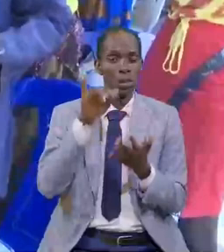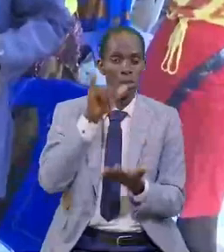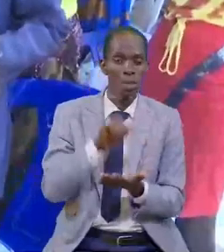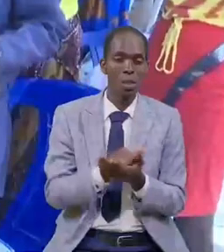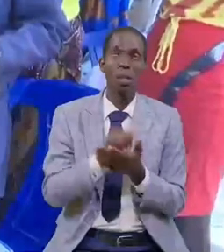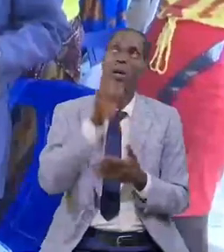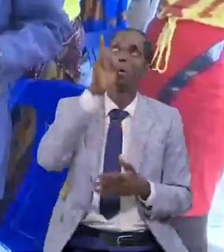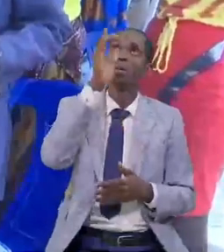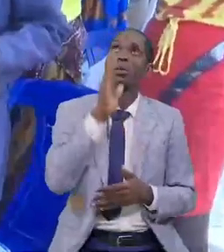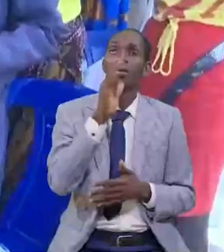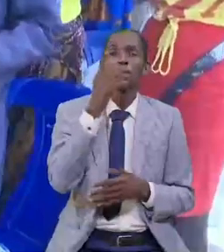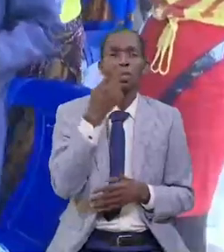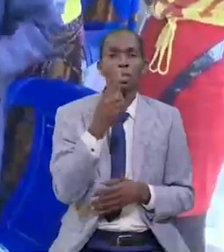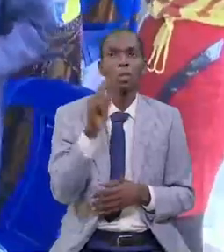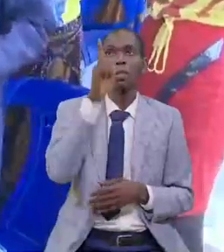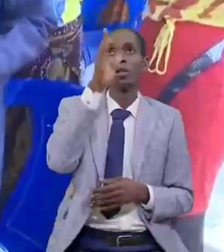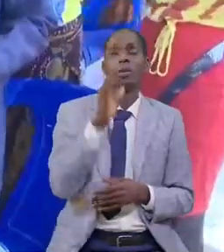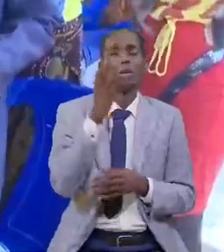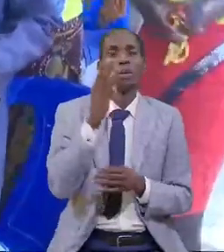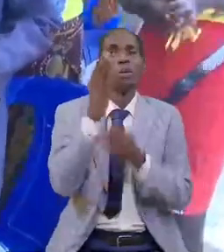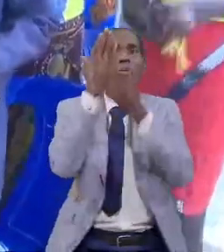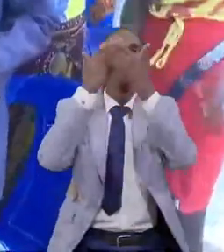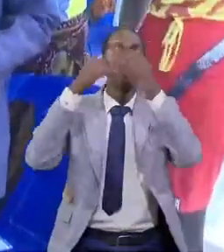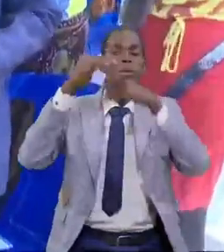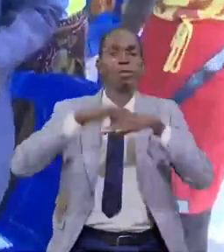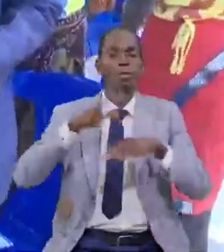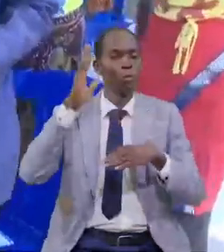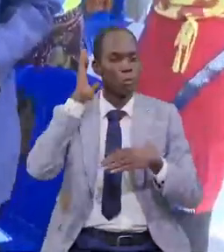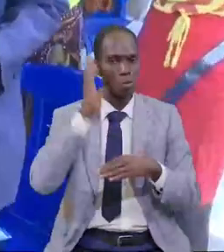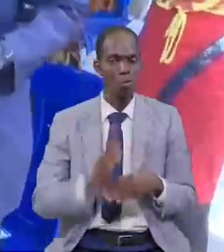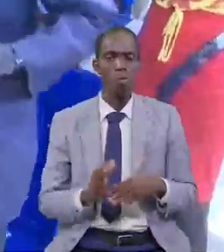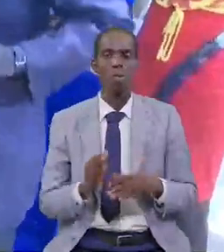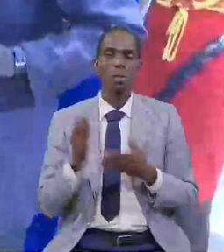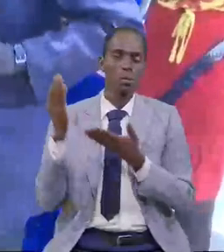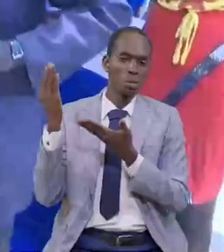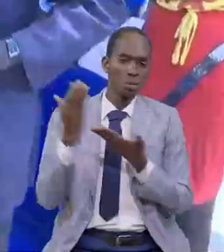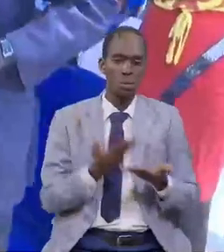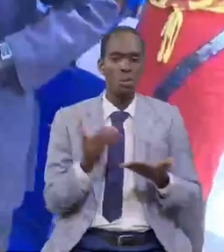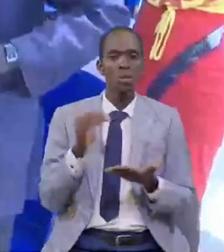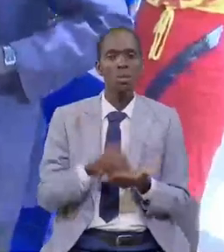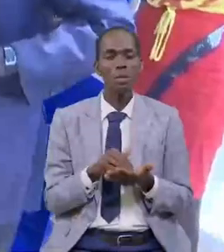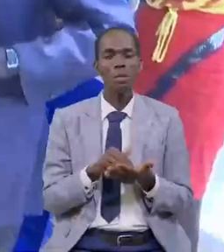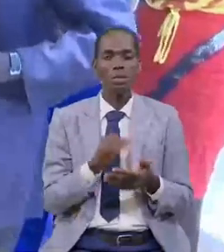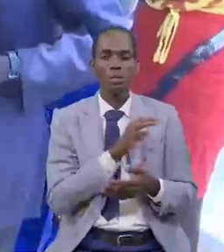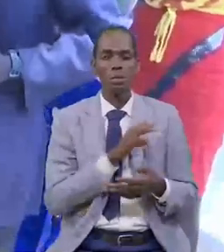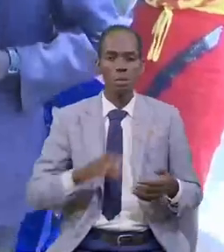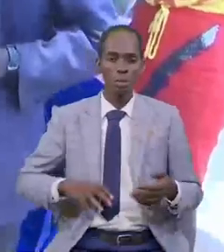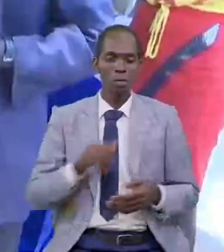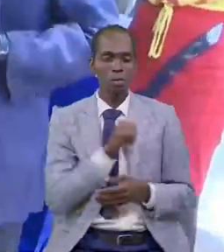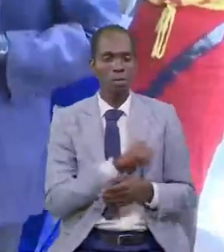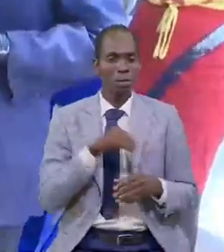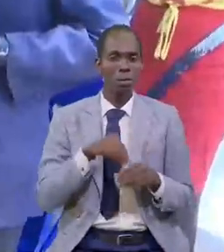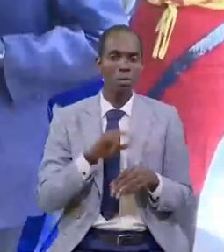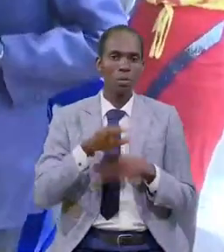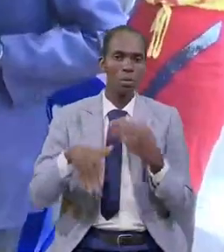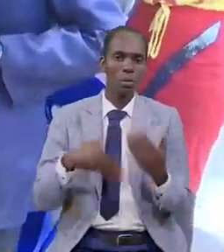alors que le Dieu le Dieu du ciel reproduis Christ dans la vie de tous ceux